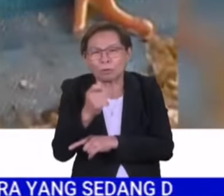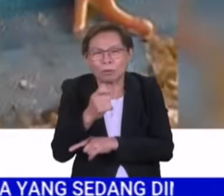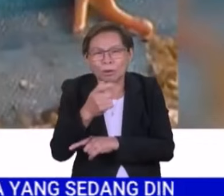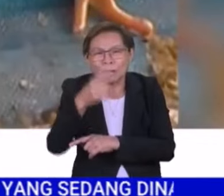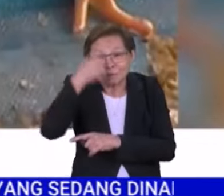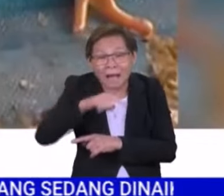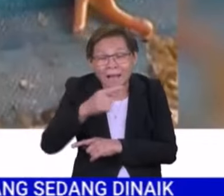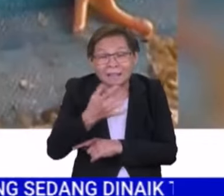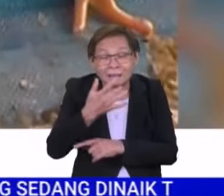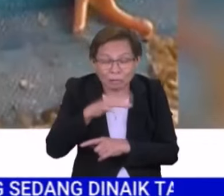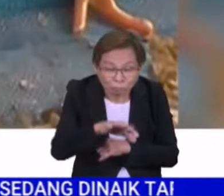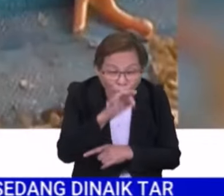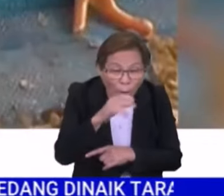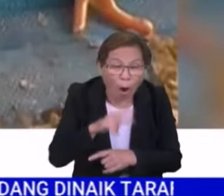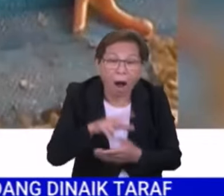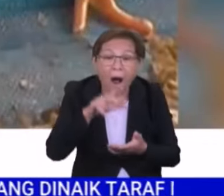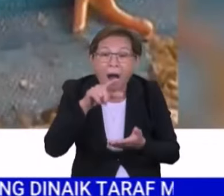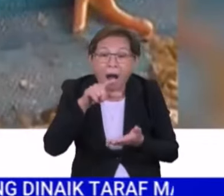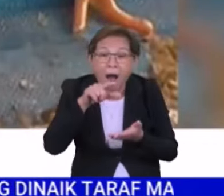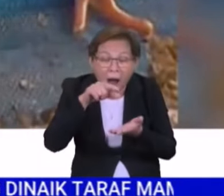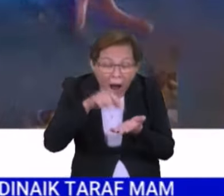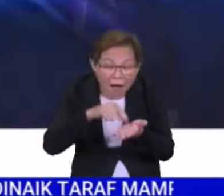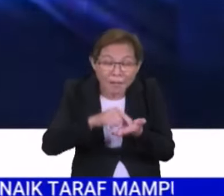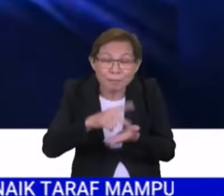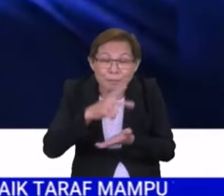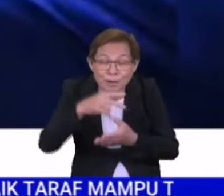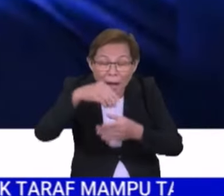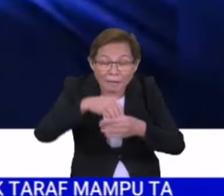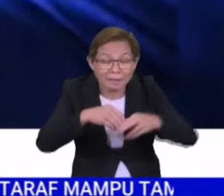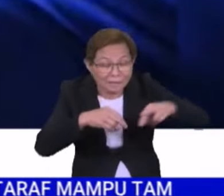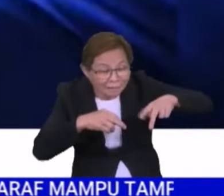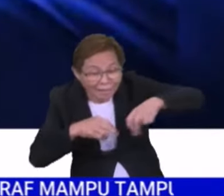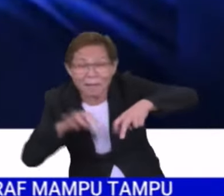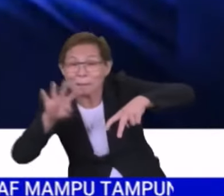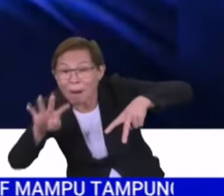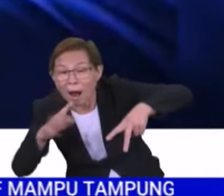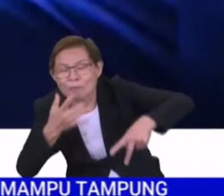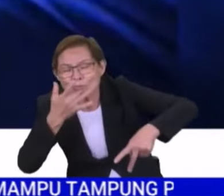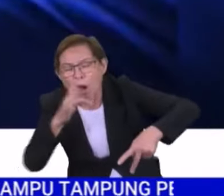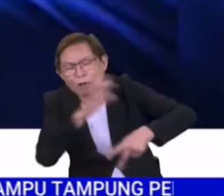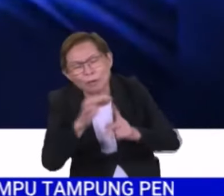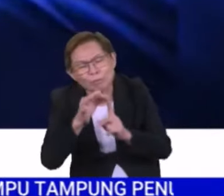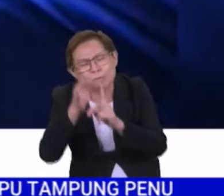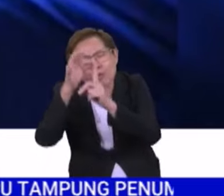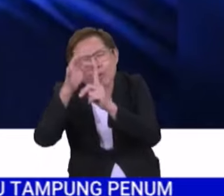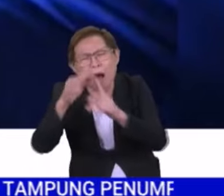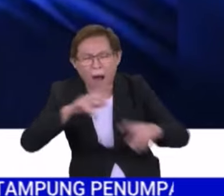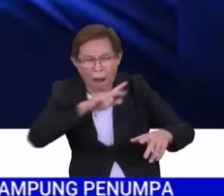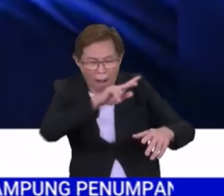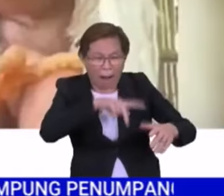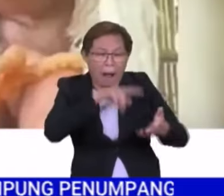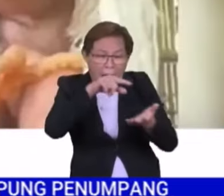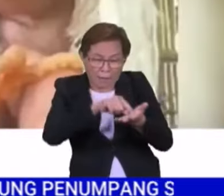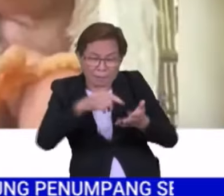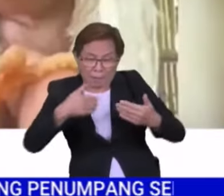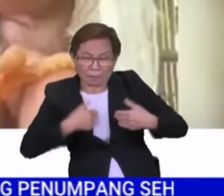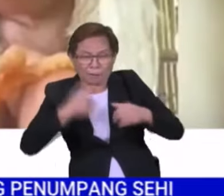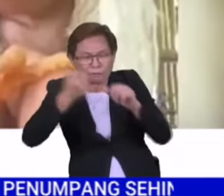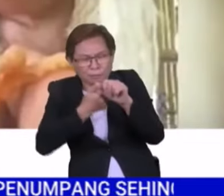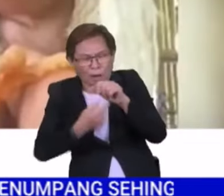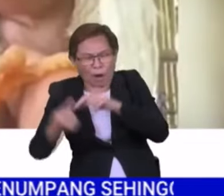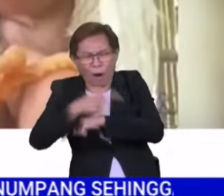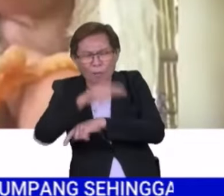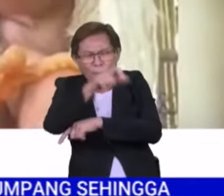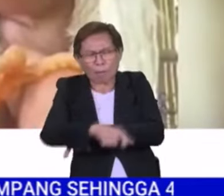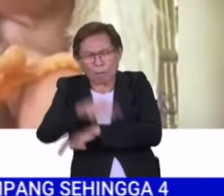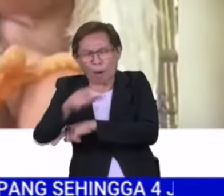menemukan seekor ayam betina berkaki empat dalam ladang miliknya. Ekoran tuah dan keunikan yang dimiliki ayam tersebut, setiap hari